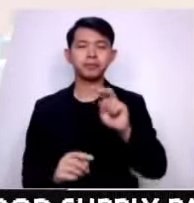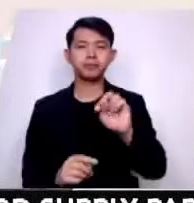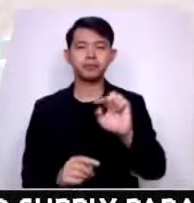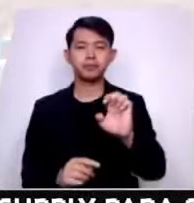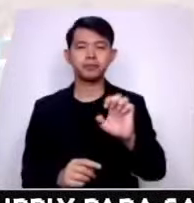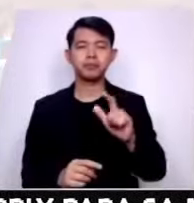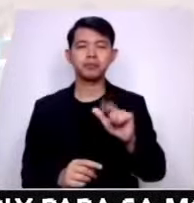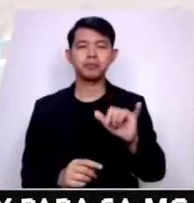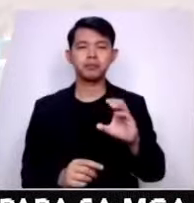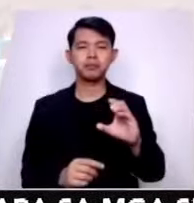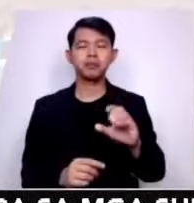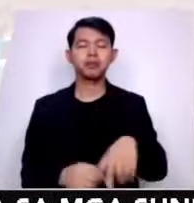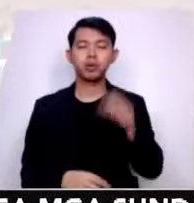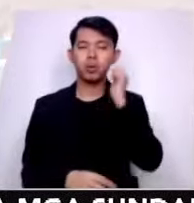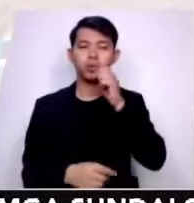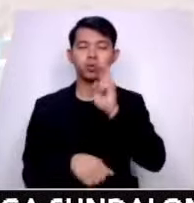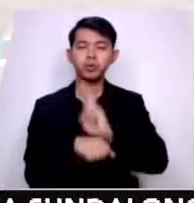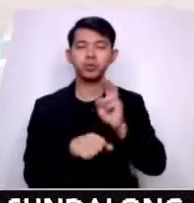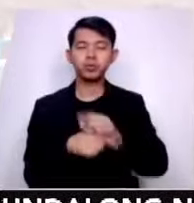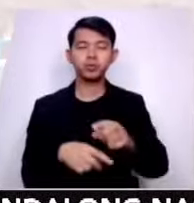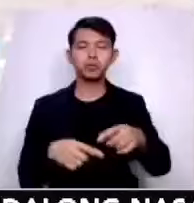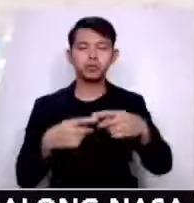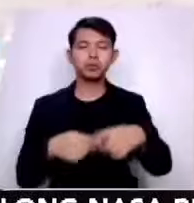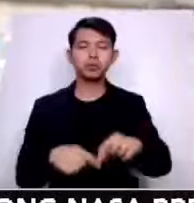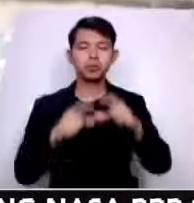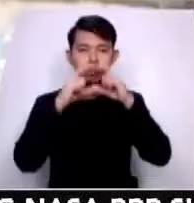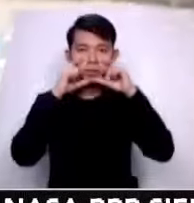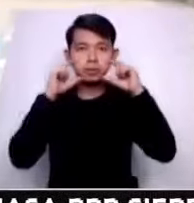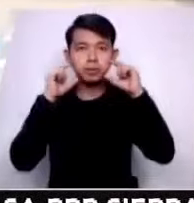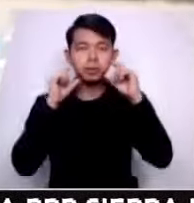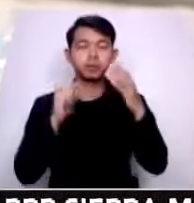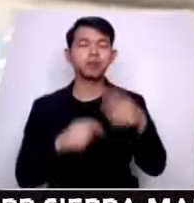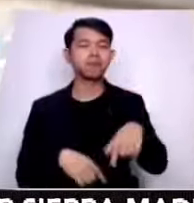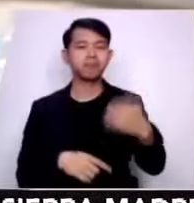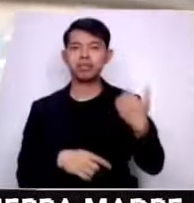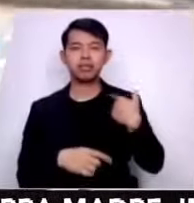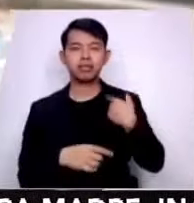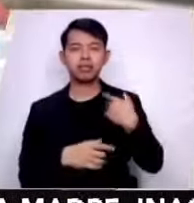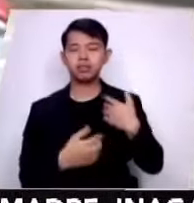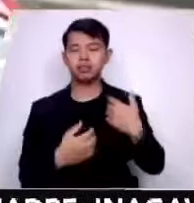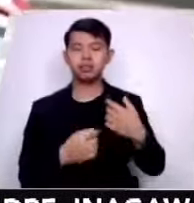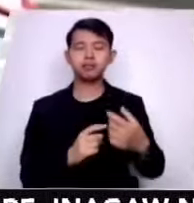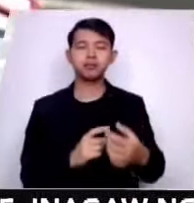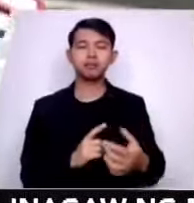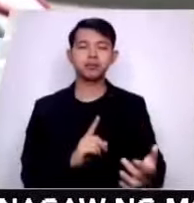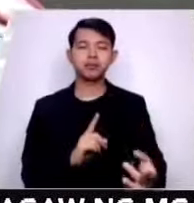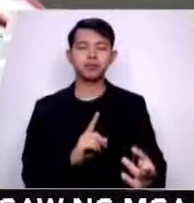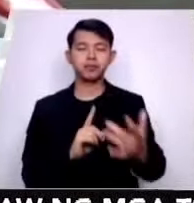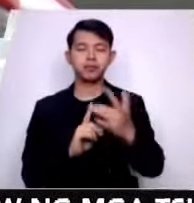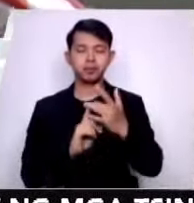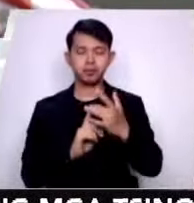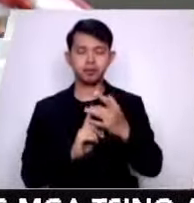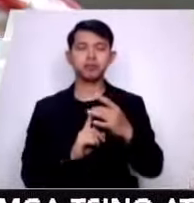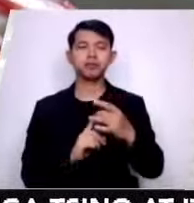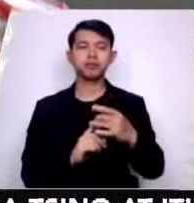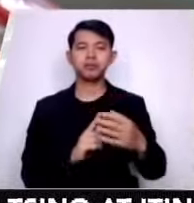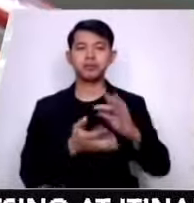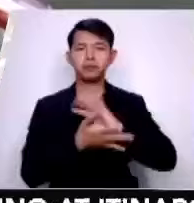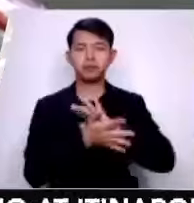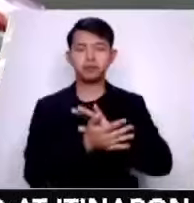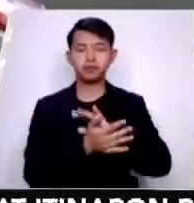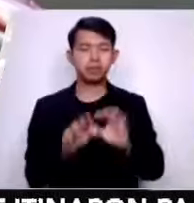mask. Hindi pa raw kasi siya nagkakaroon ng COVID-19 at takot siyang madapuan nito. Para sa akin, napaka-importante